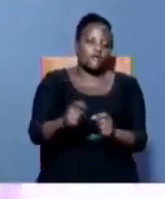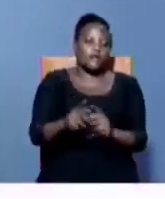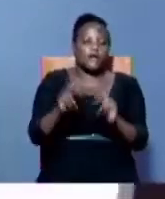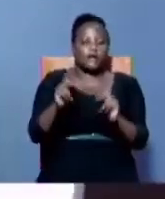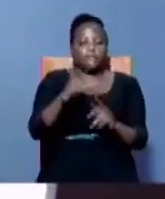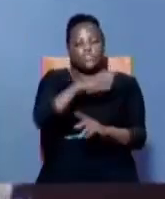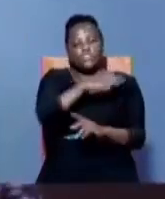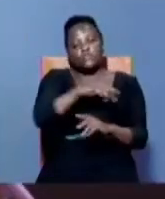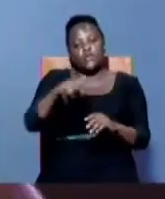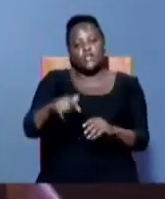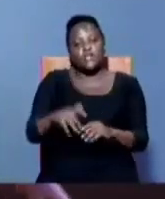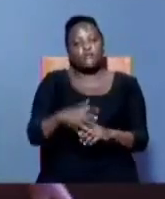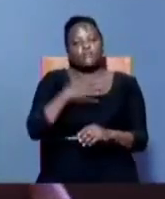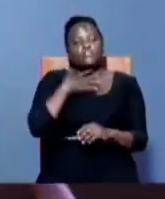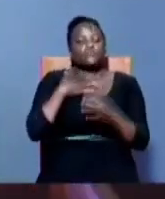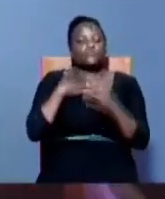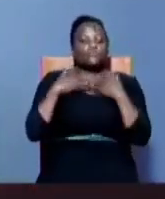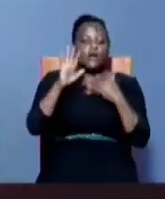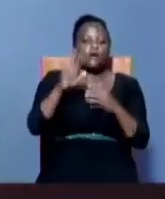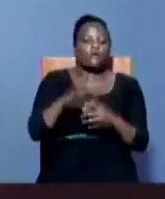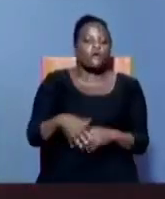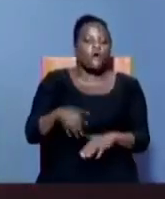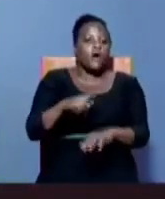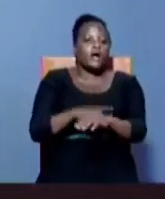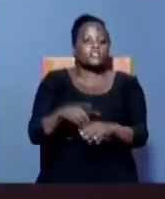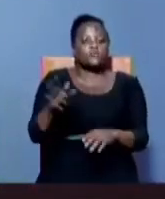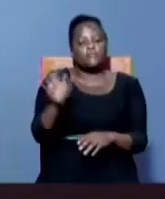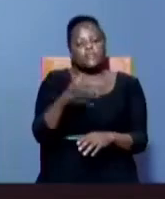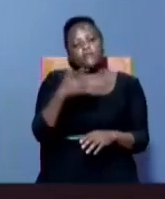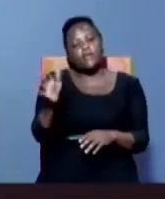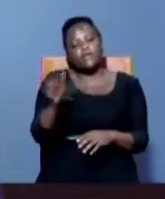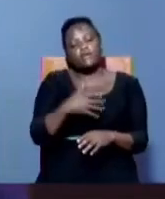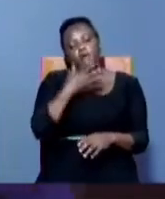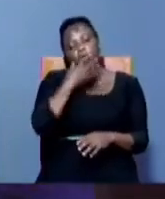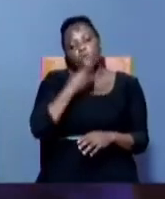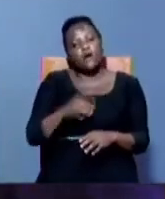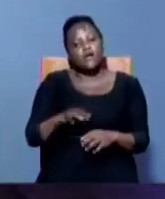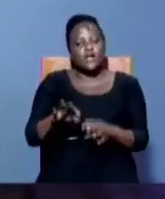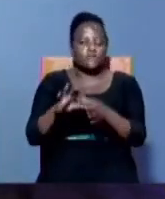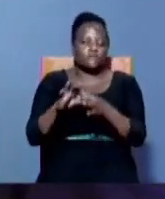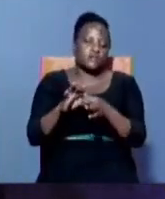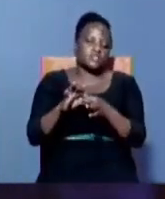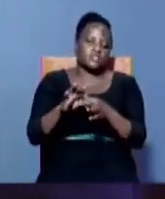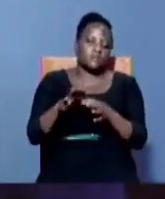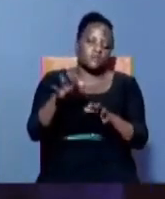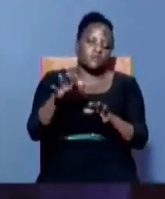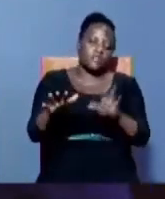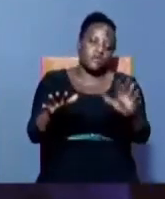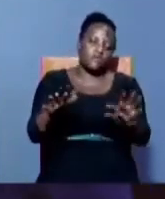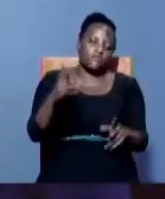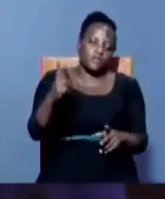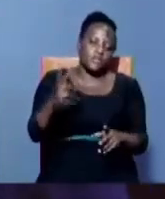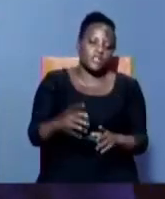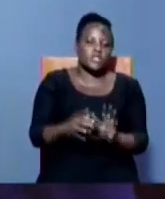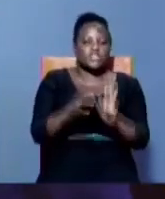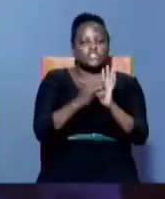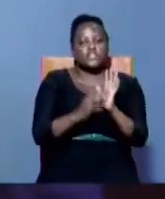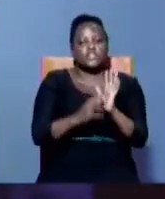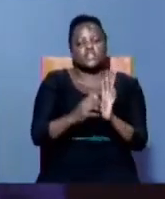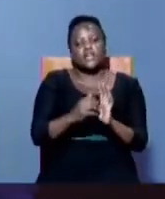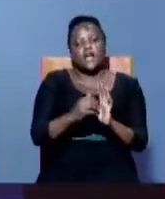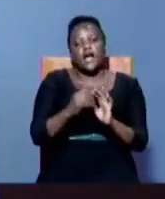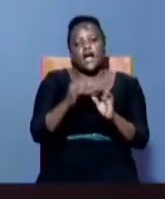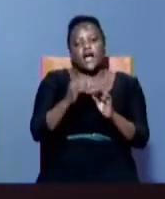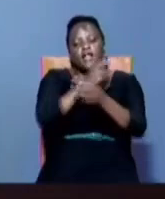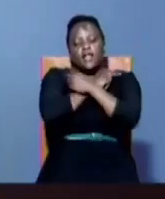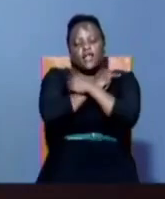leo ni shauku yako, wakati waimbaji hawa naimba, Bwana niunganishe. Hapa kuna nyayo mbili, sheria na neema vinakutana.